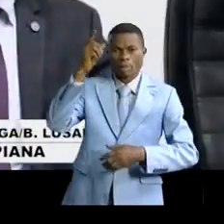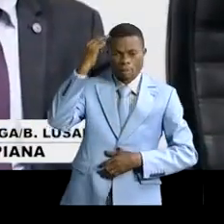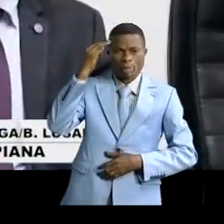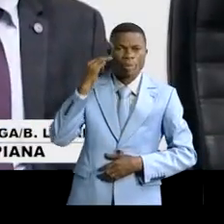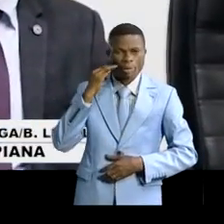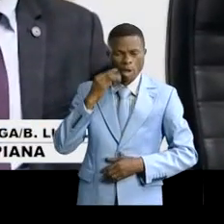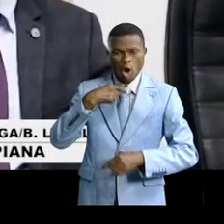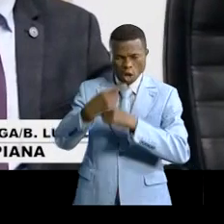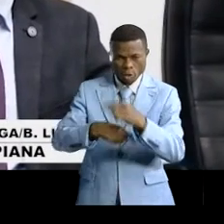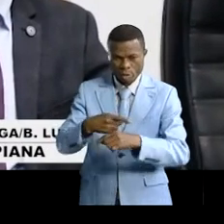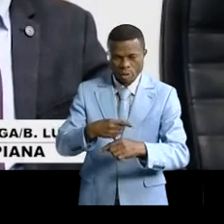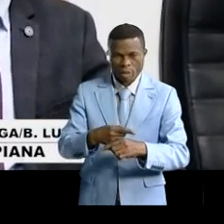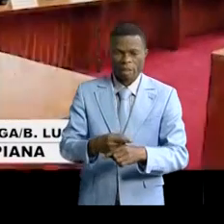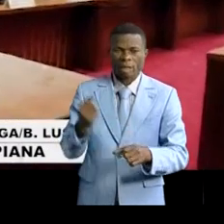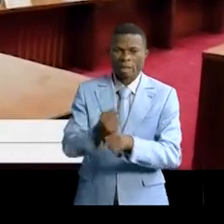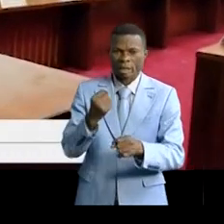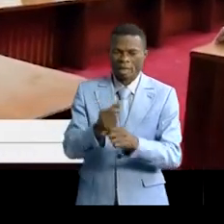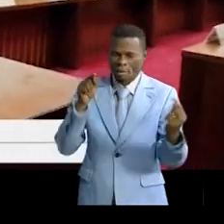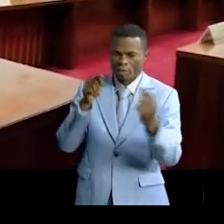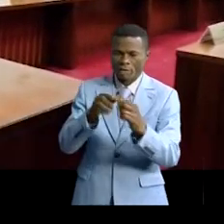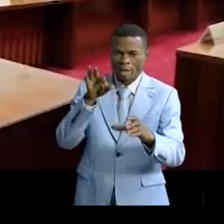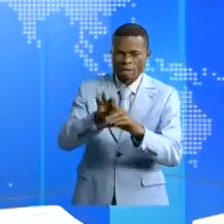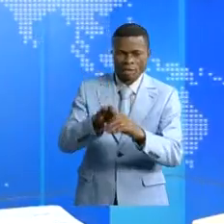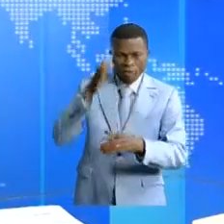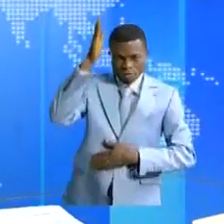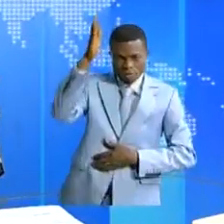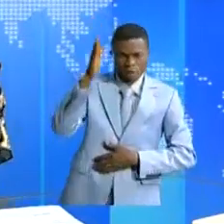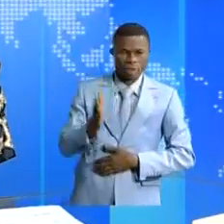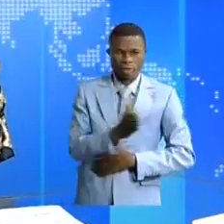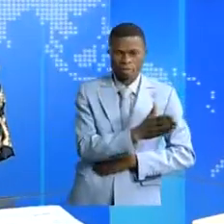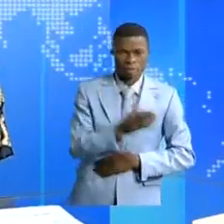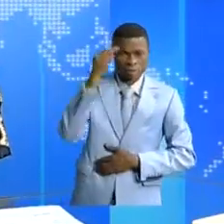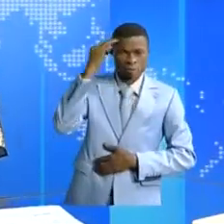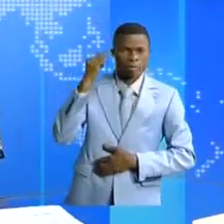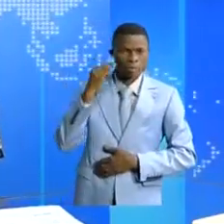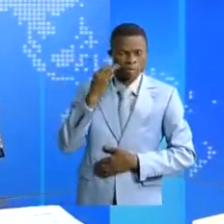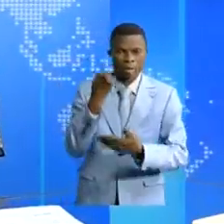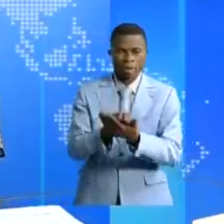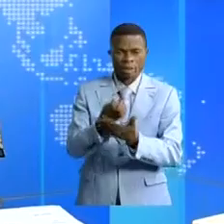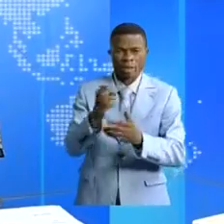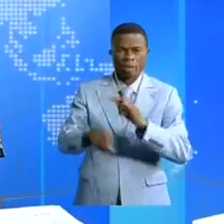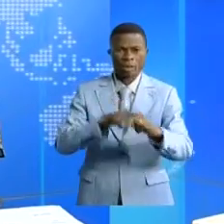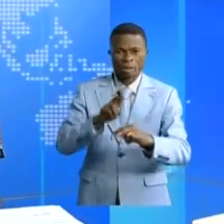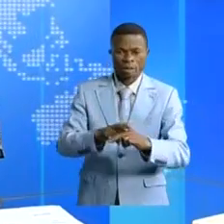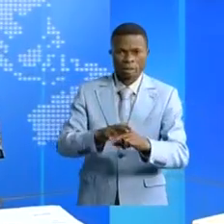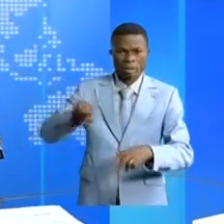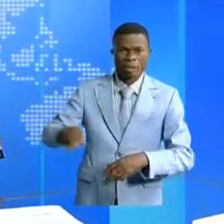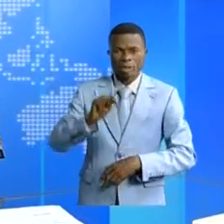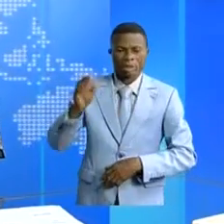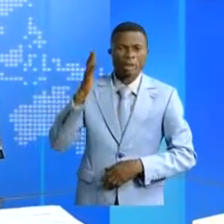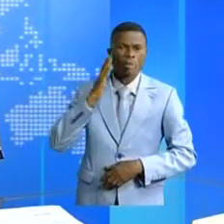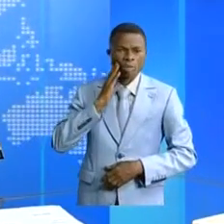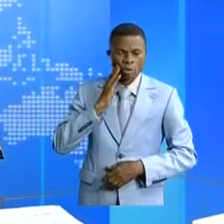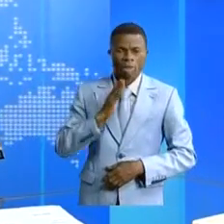vient de démarrer les trains menant vers les élections futures. Le ministre de l'économie nationale, Jean-Marie Kalumba,